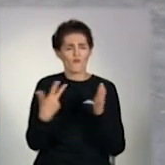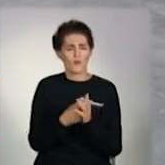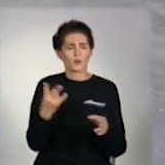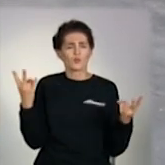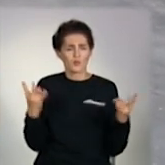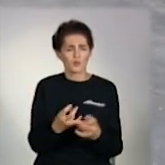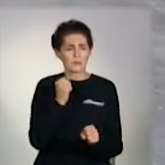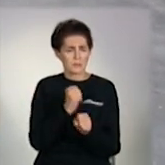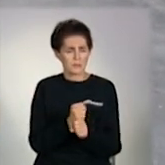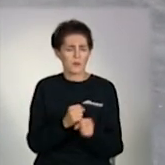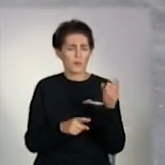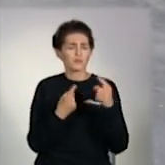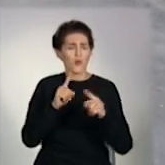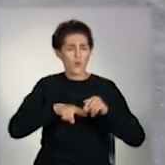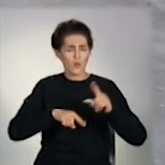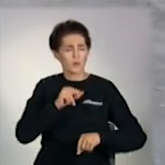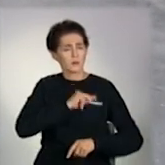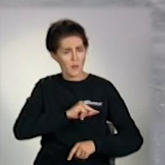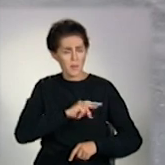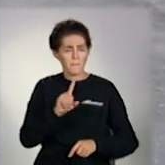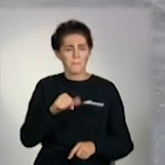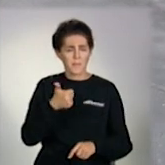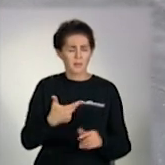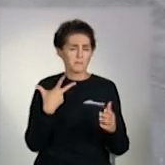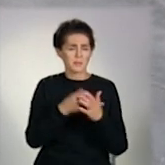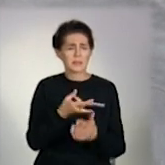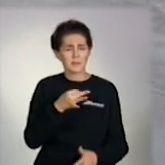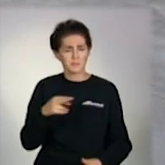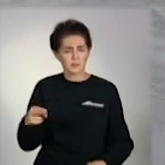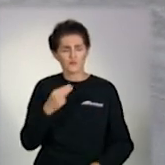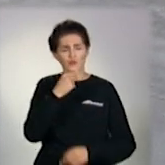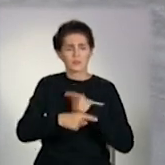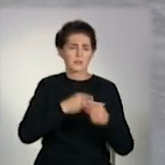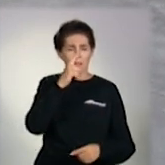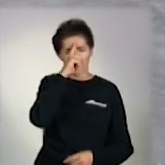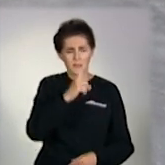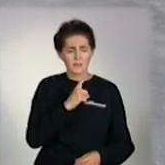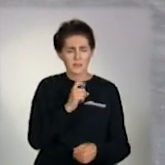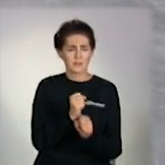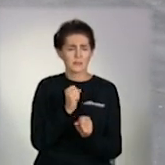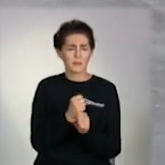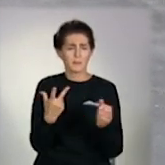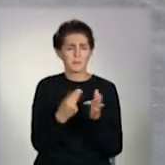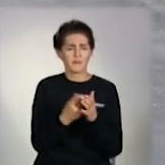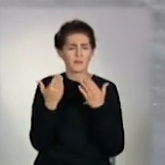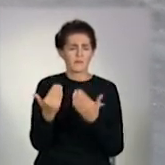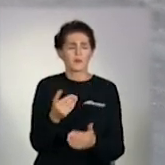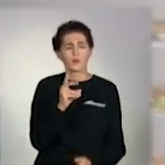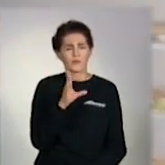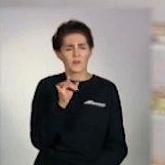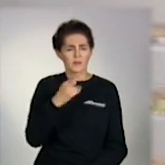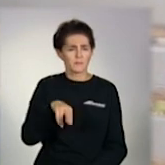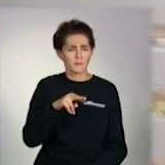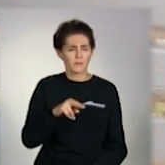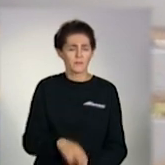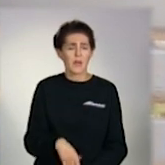батьки працюють, все, вони сказали, робиш прививку спочатку від грипу, потім тільки через місяць можна робити прививку іменно від коронавірусу.